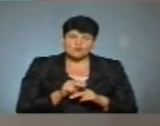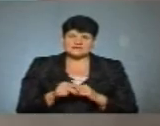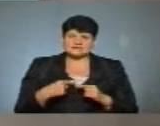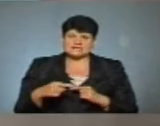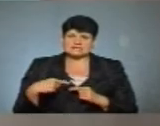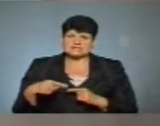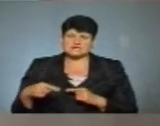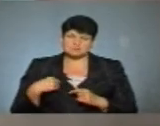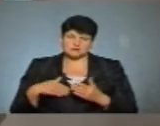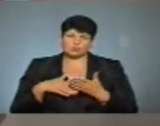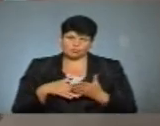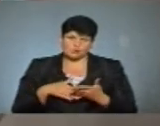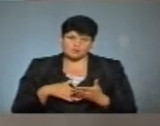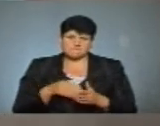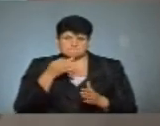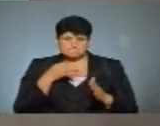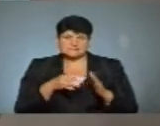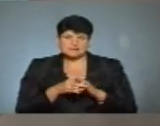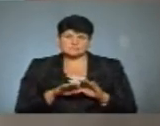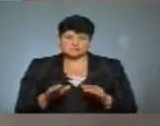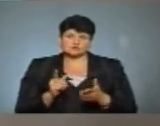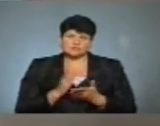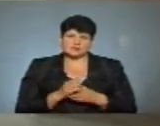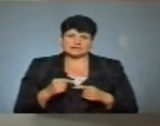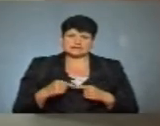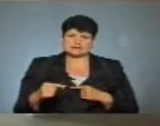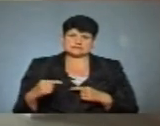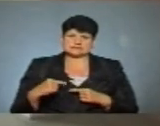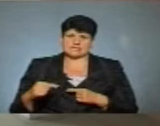ну, допомагаємо, підказуємо дітям, що має бути дистанція.